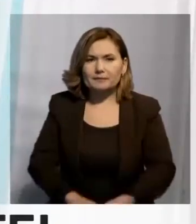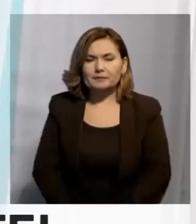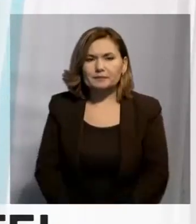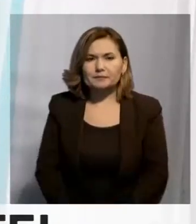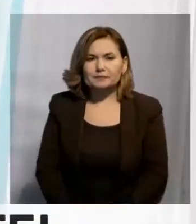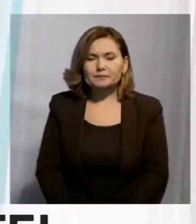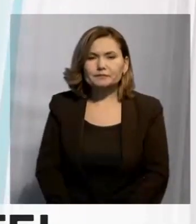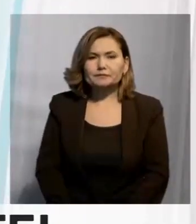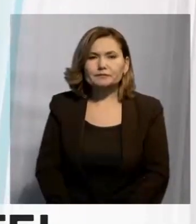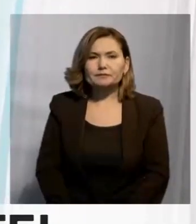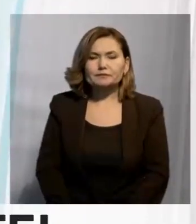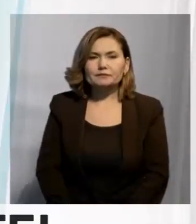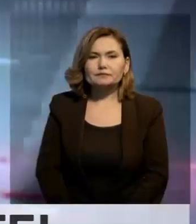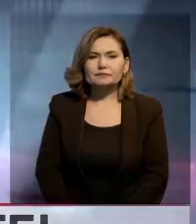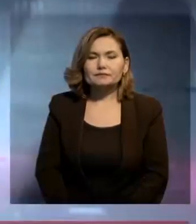Өмірханов, Хабар 24.